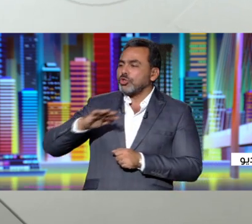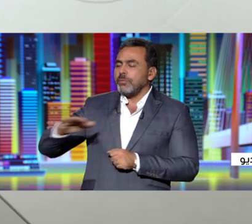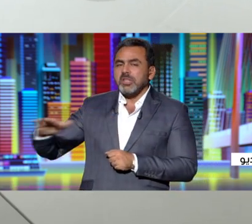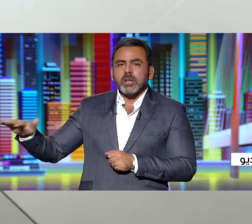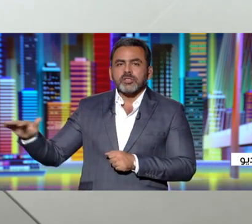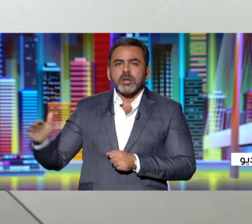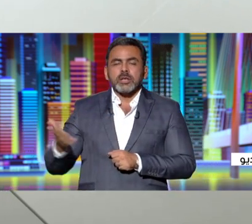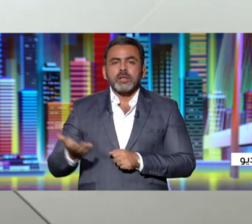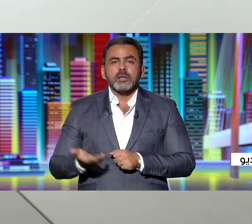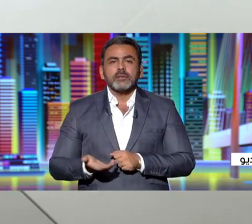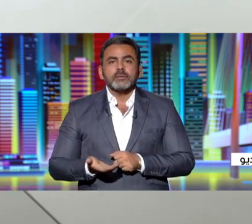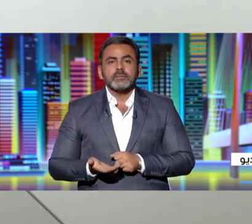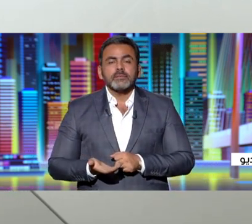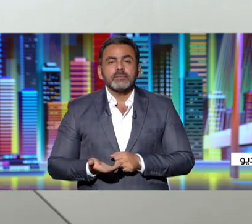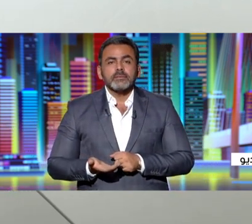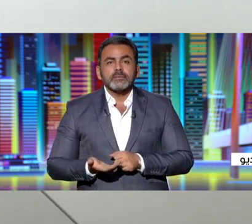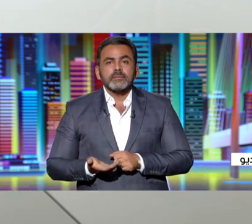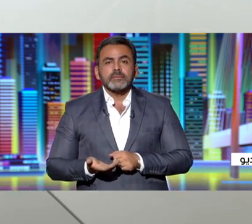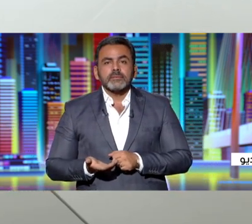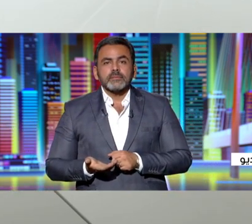والسوشيال ميديا